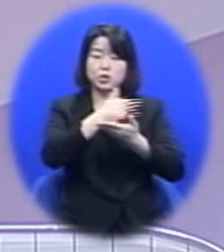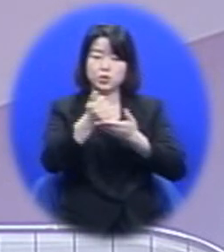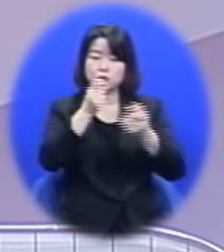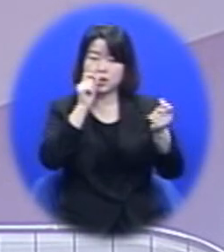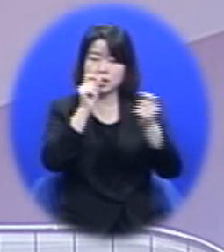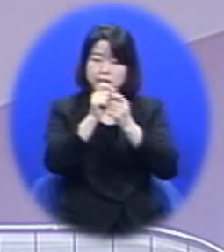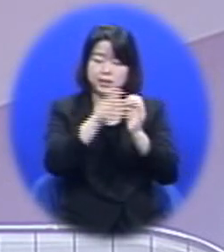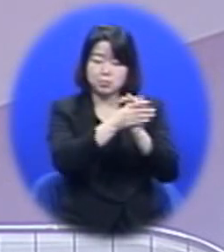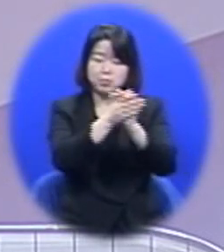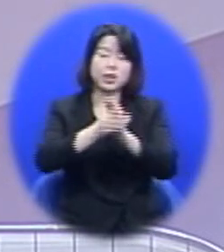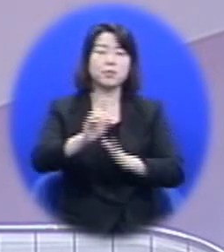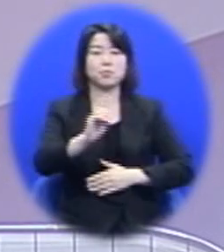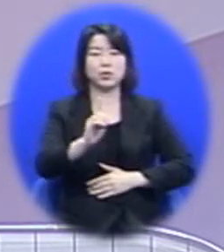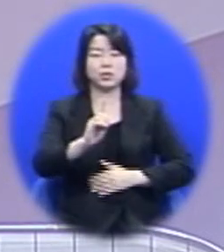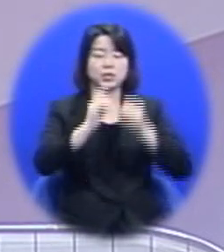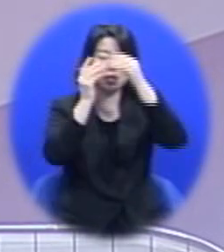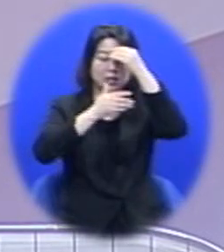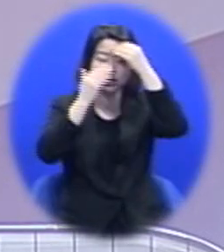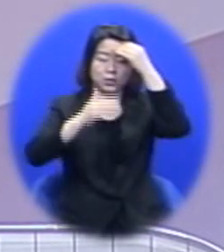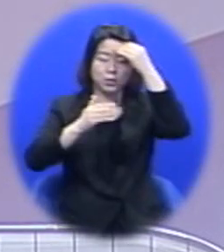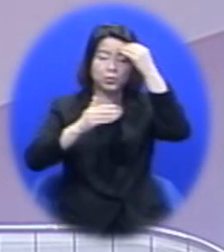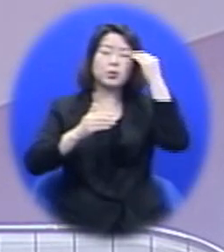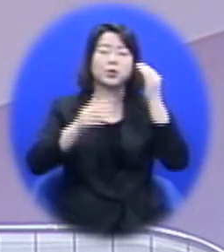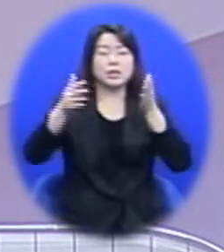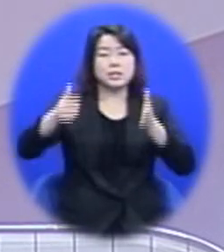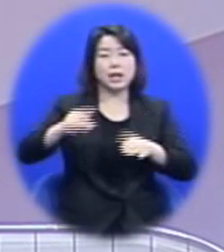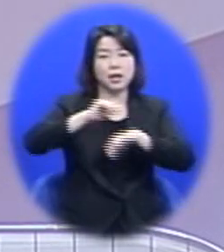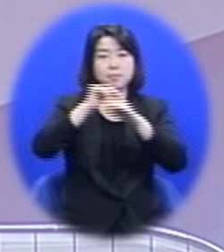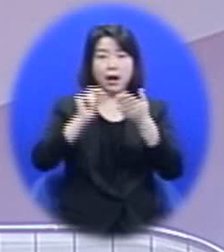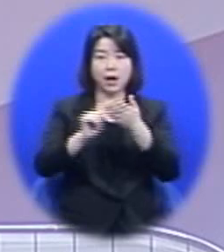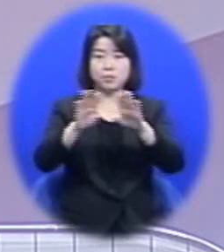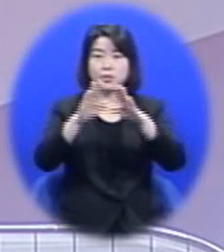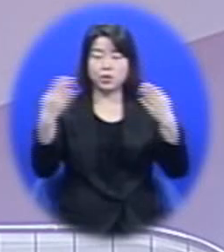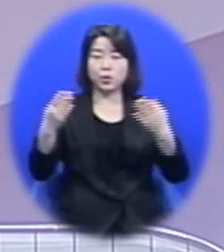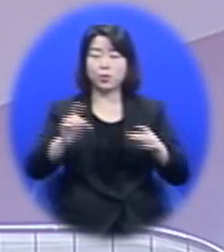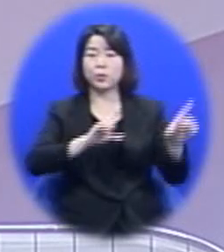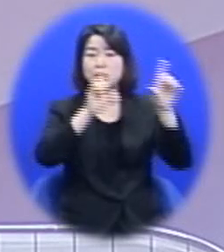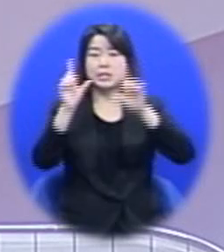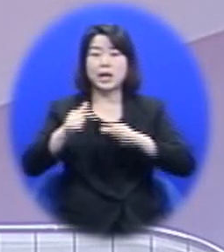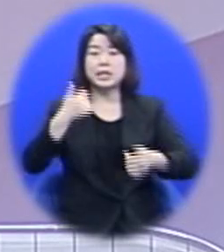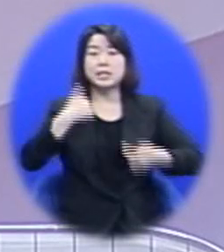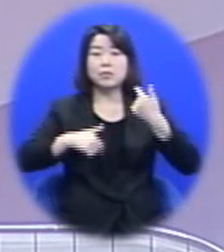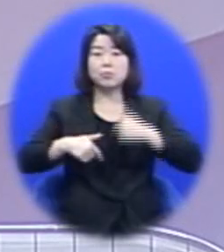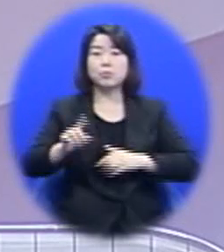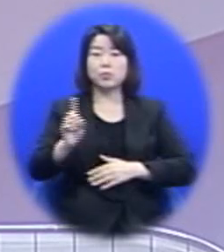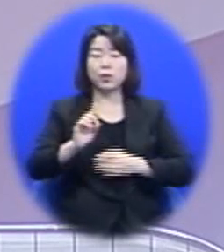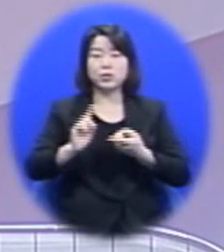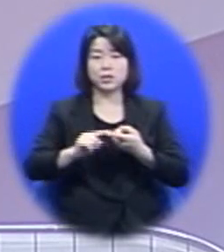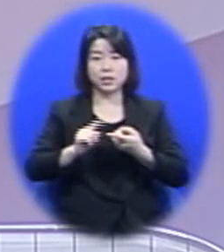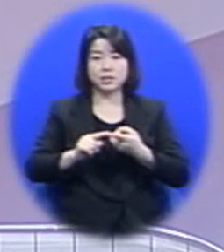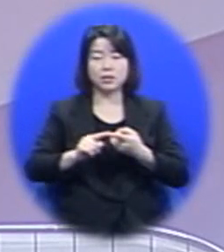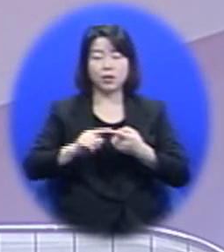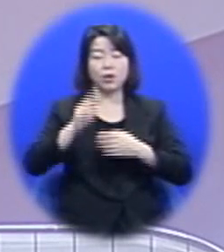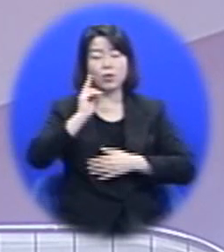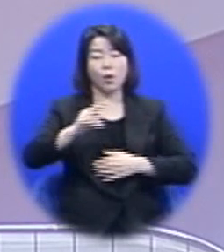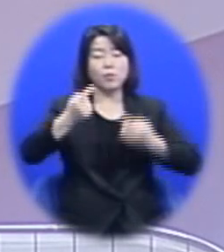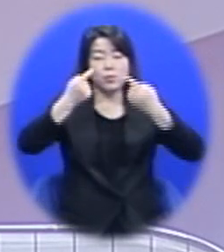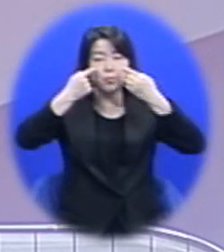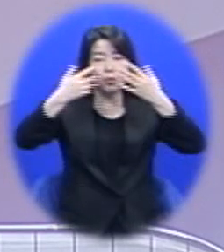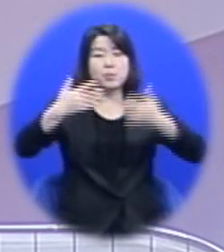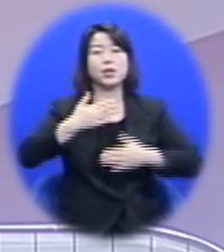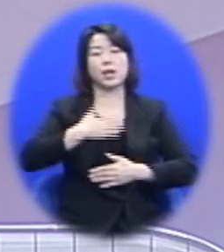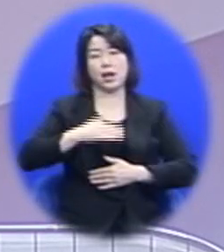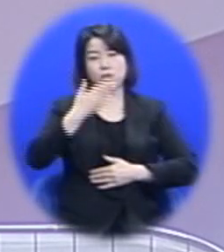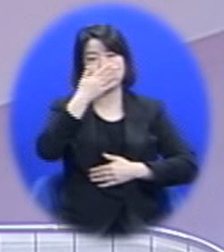뭔지, 성도들 사이에 마음을 열고 사는 그 기쁨이 뭔지를 너무나 분명하게